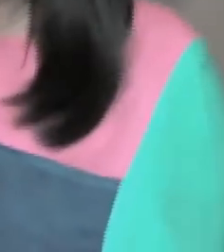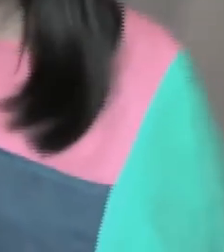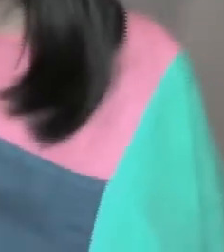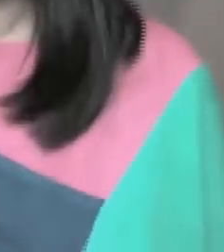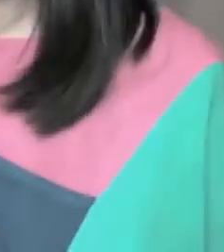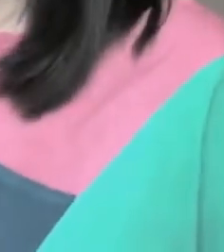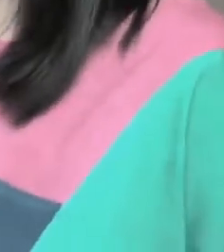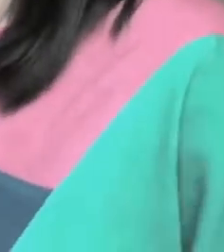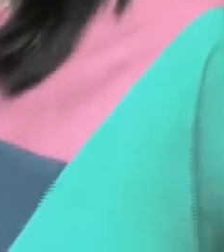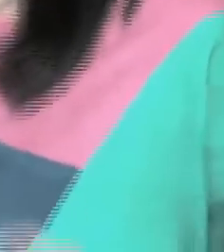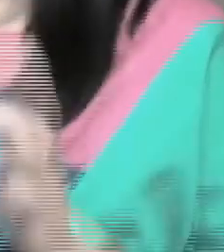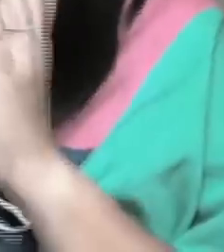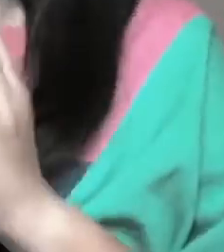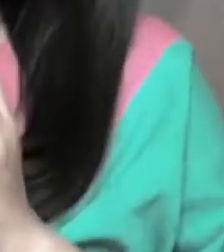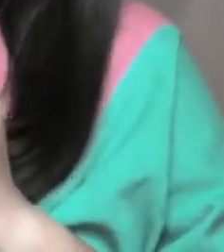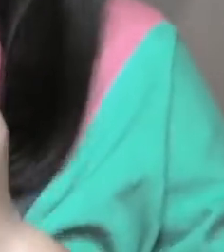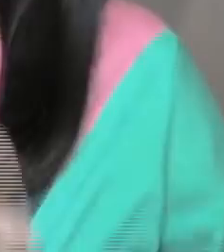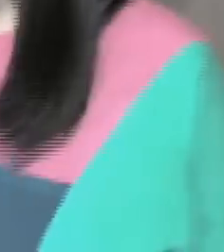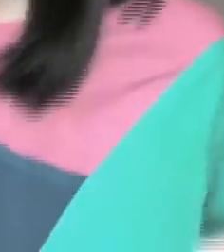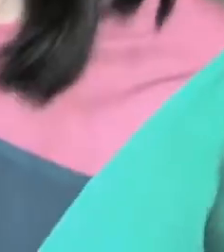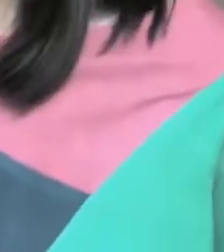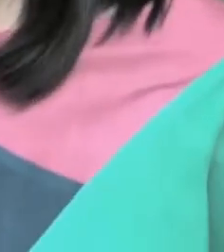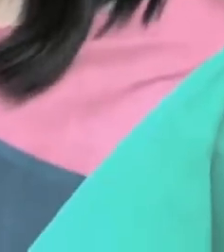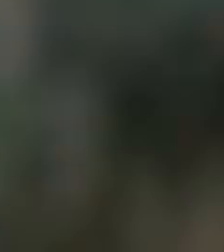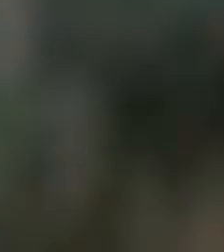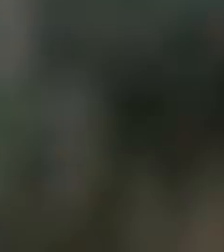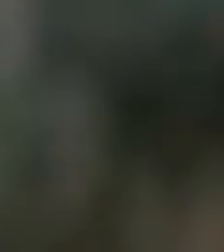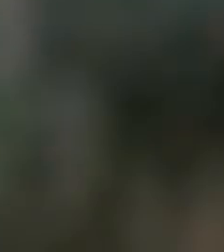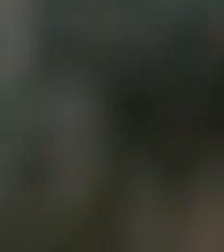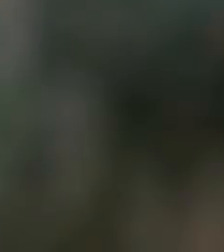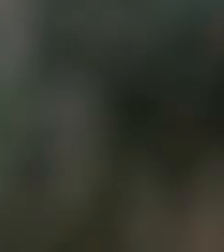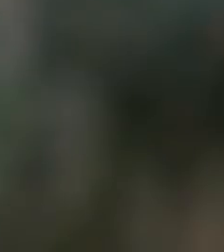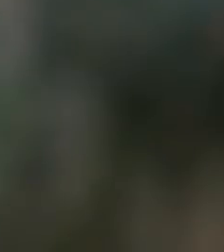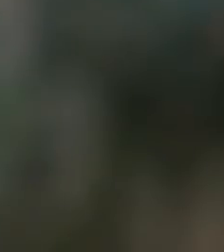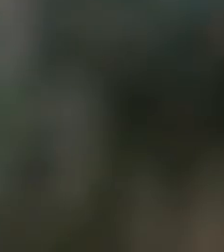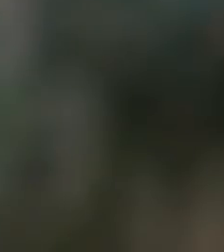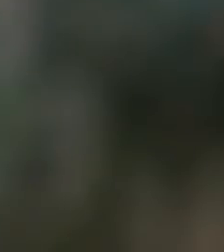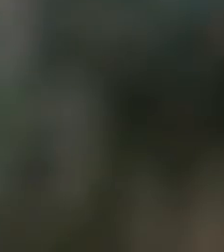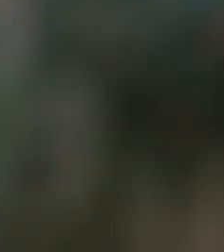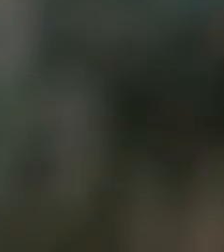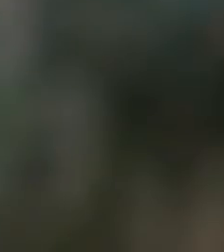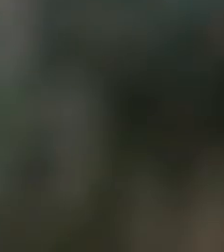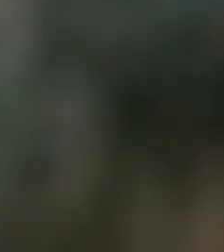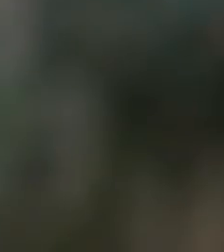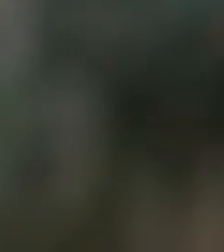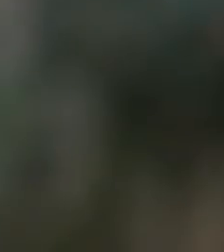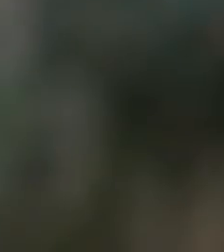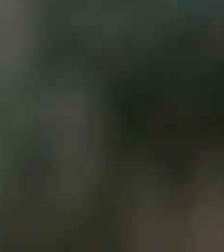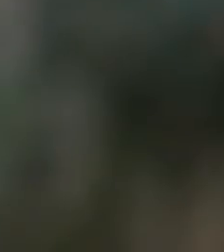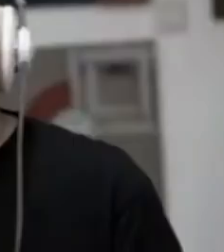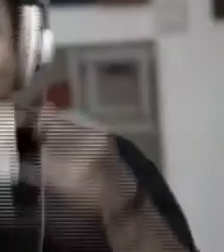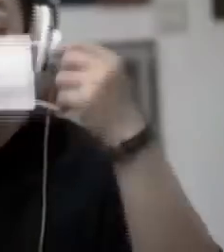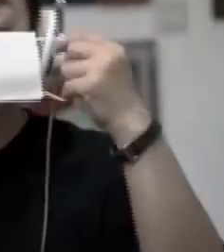Dan janganlah panik, berdoa tiada henti. Wajib iman, aman, imun.